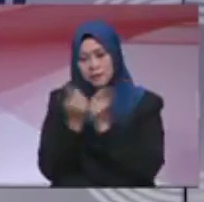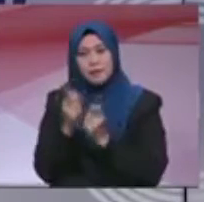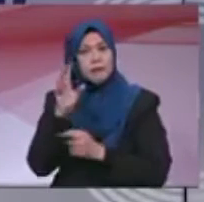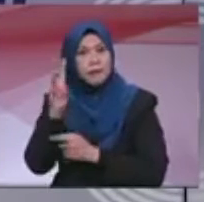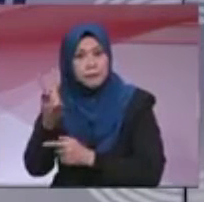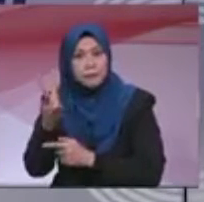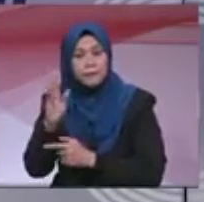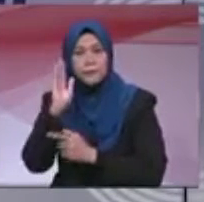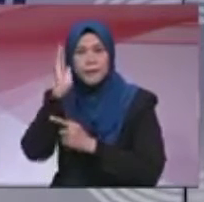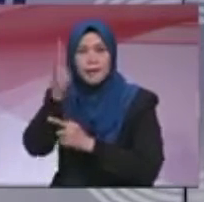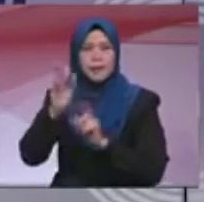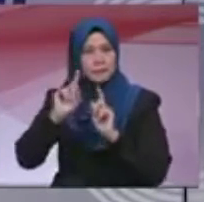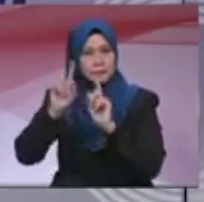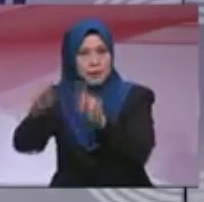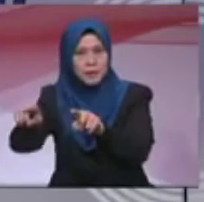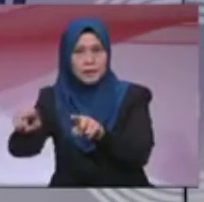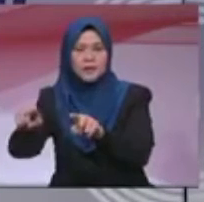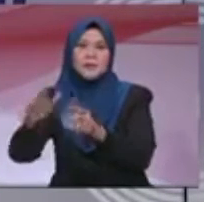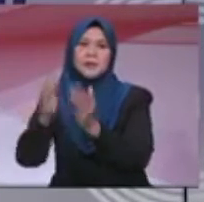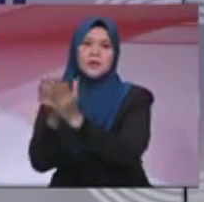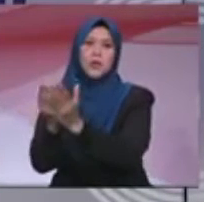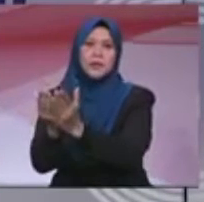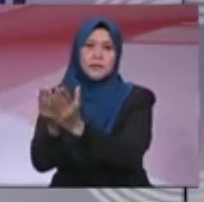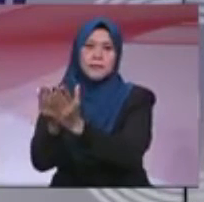6 akan ke sekolah.